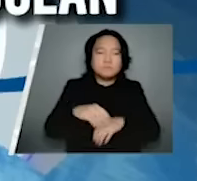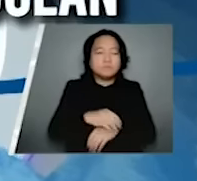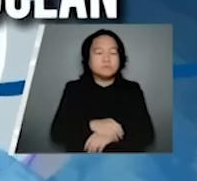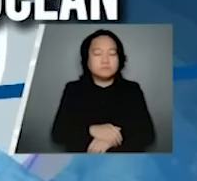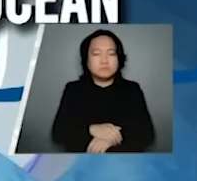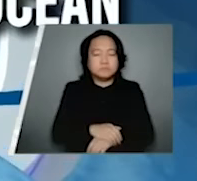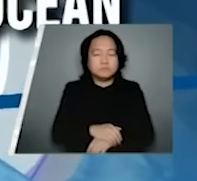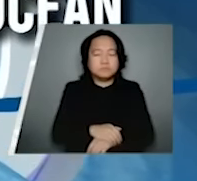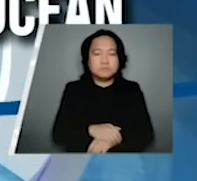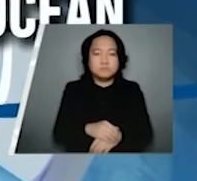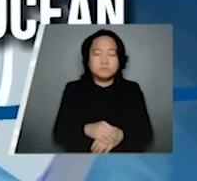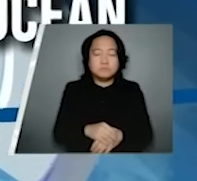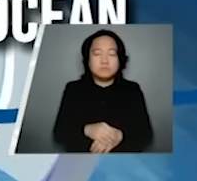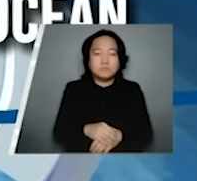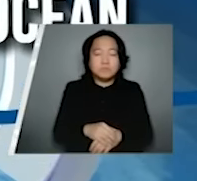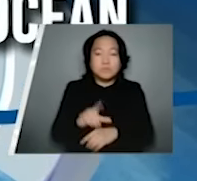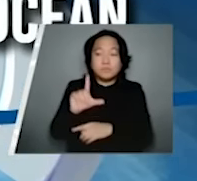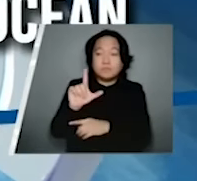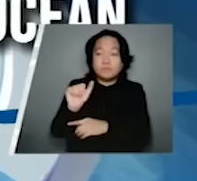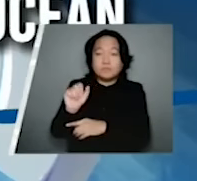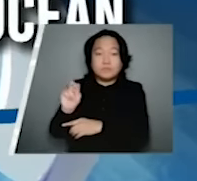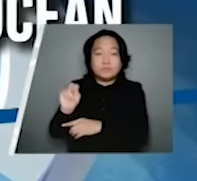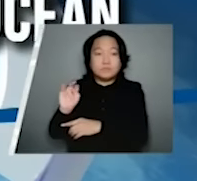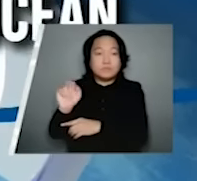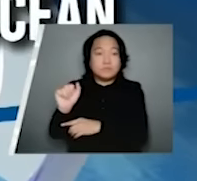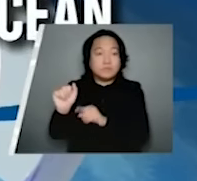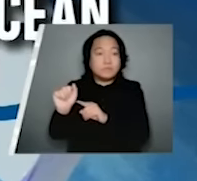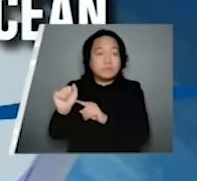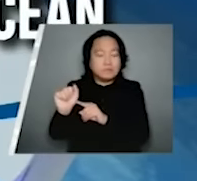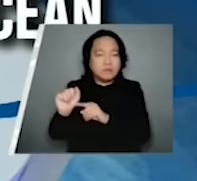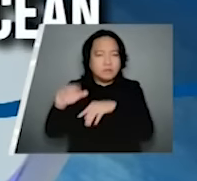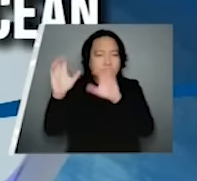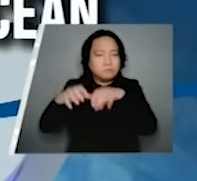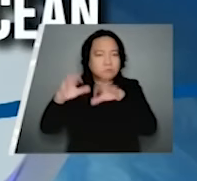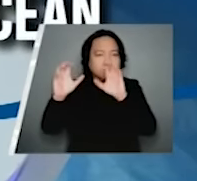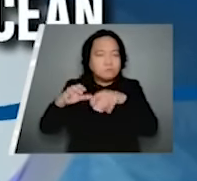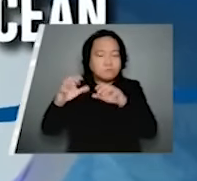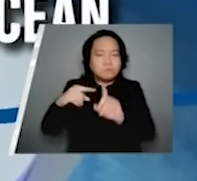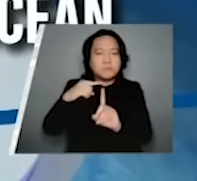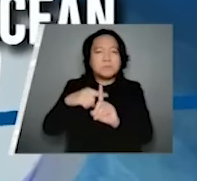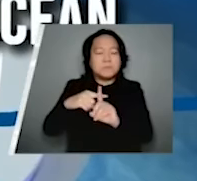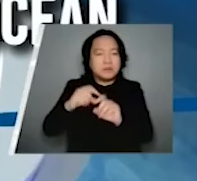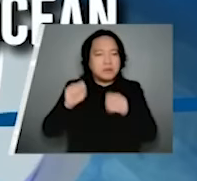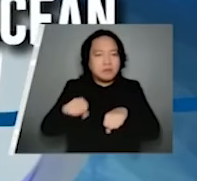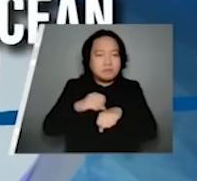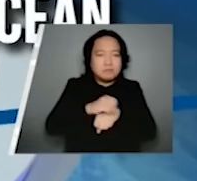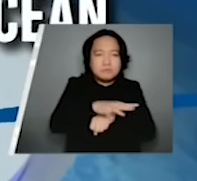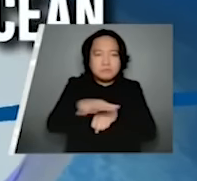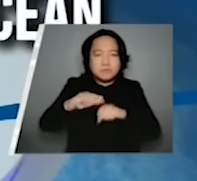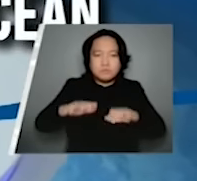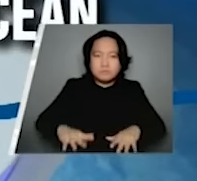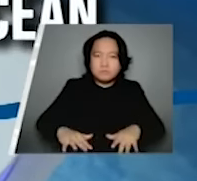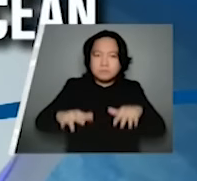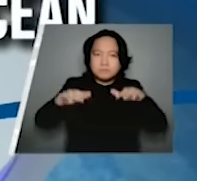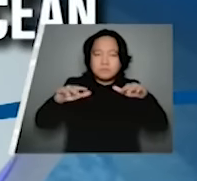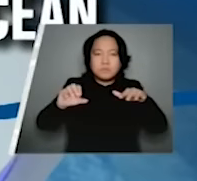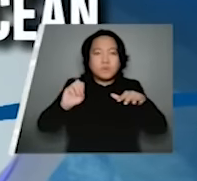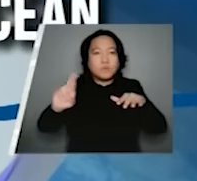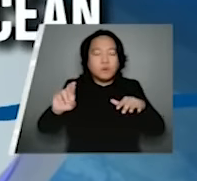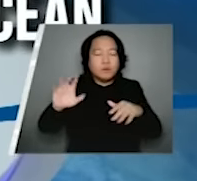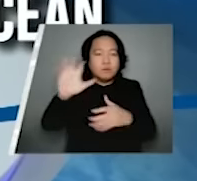ulan kapag La Nina, mas madalas din ang perwisyong baha. Posible rin ang mga landslide at storm surge. 19 na